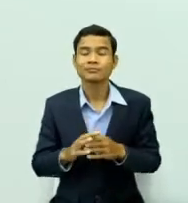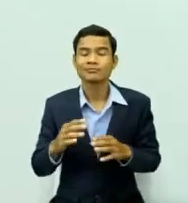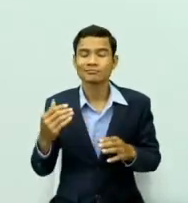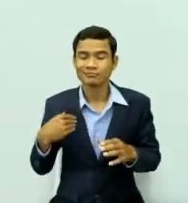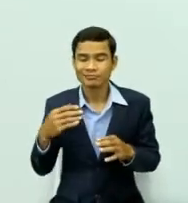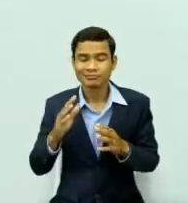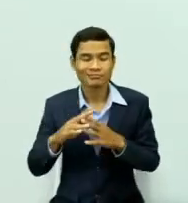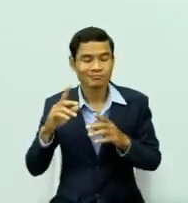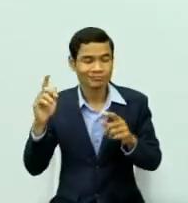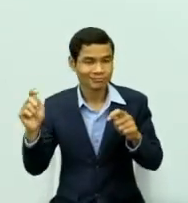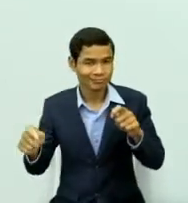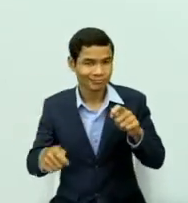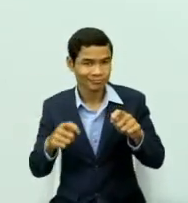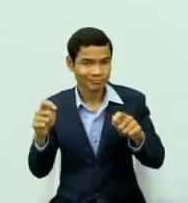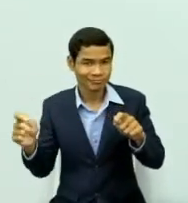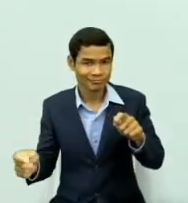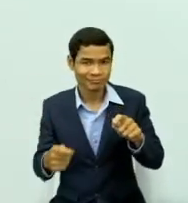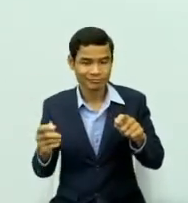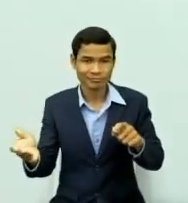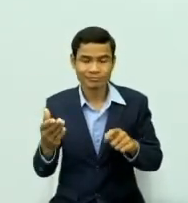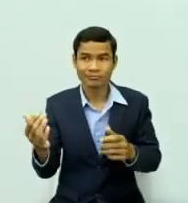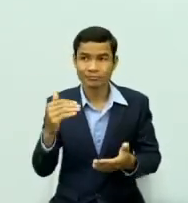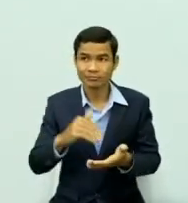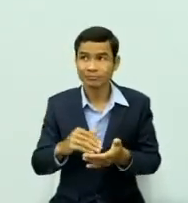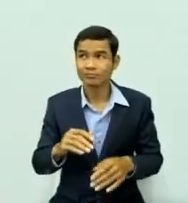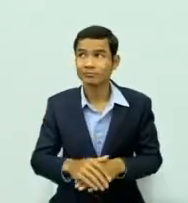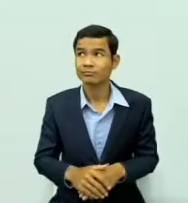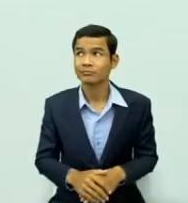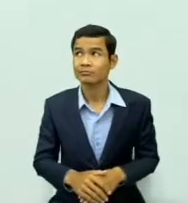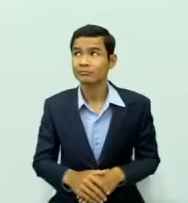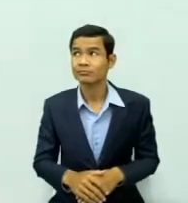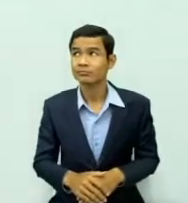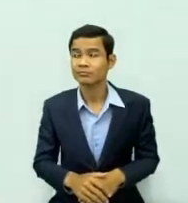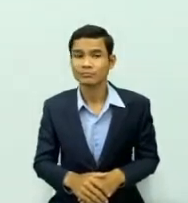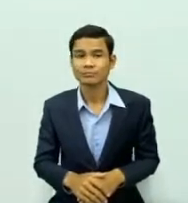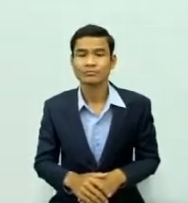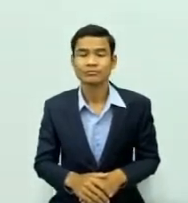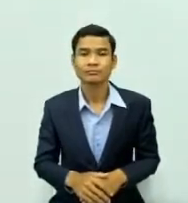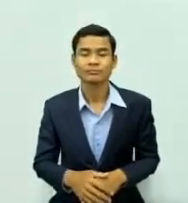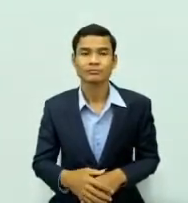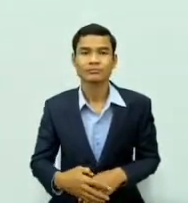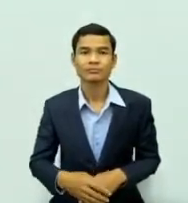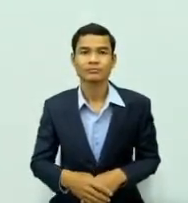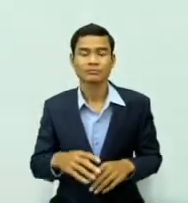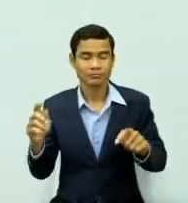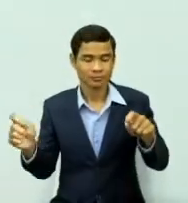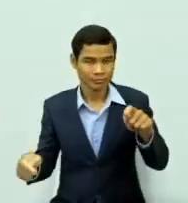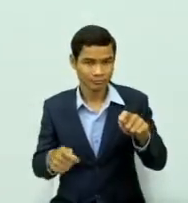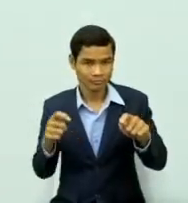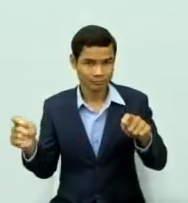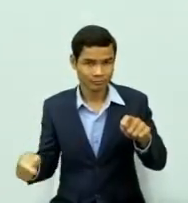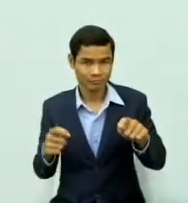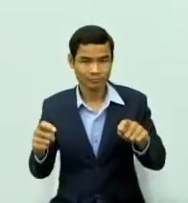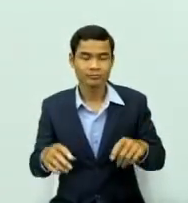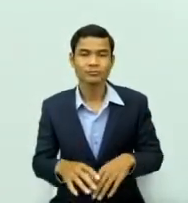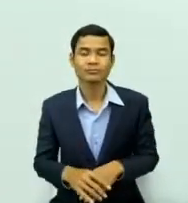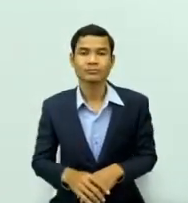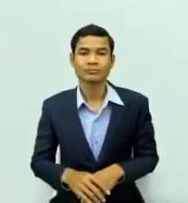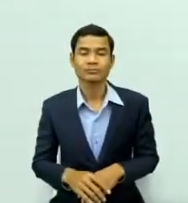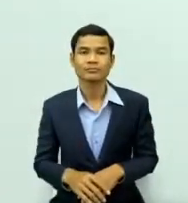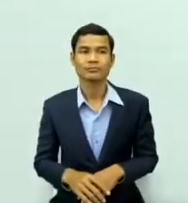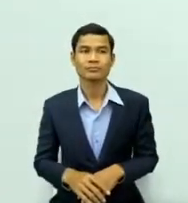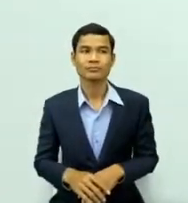nè con nó. Chà, xong con em ở đầu tiết. Chà, lỡ nó con rơ vầy.